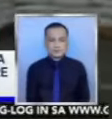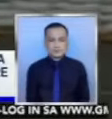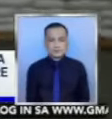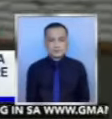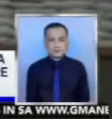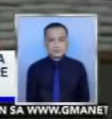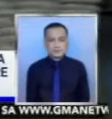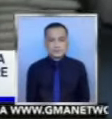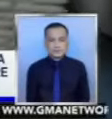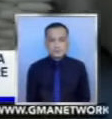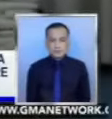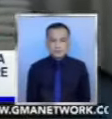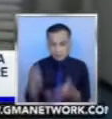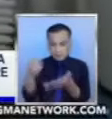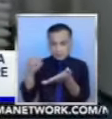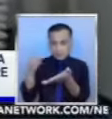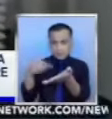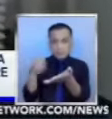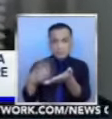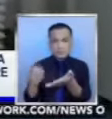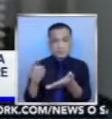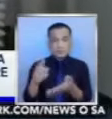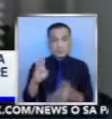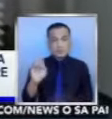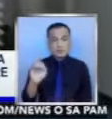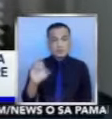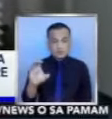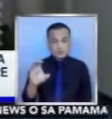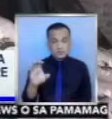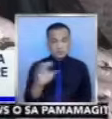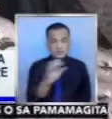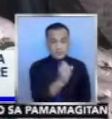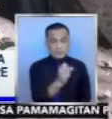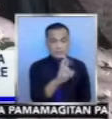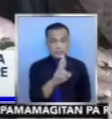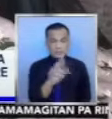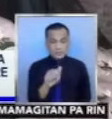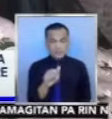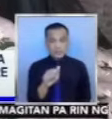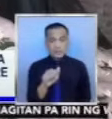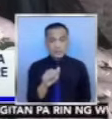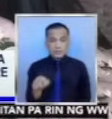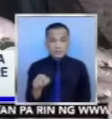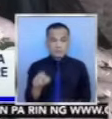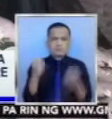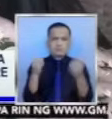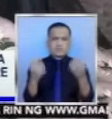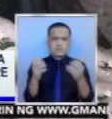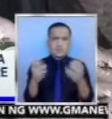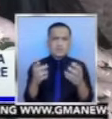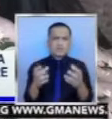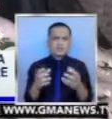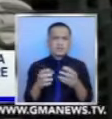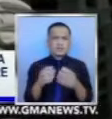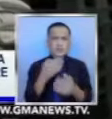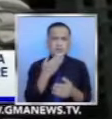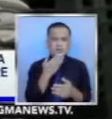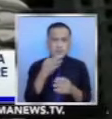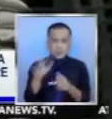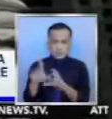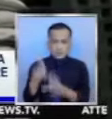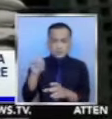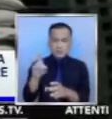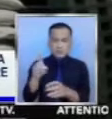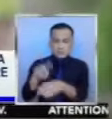Ineimbentaryo pa raw ng Bureau of Customs at Sugar Regulatory Administration ang tonetoneladang asukal na nadiskubre nilang nakaimbak sa iba't ibang bodega